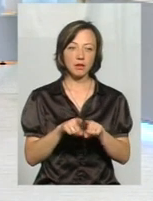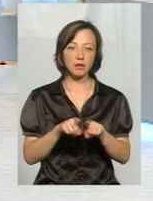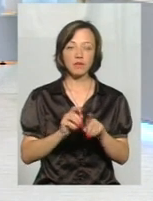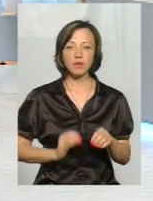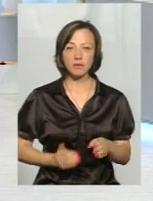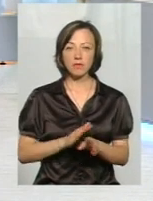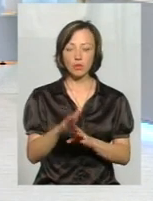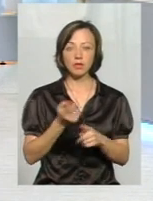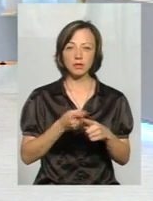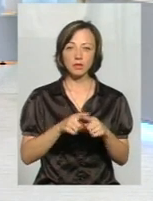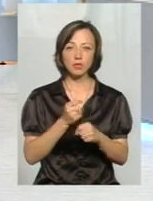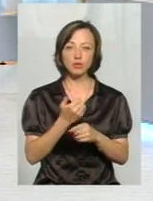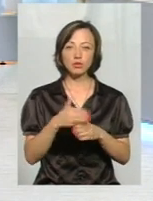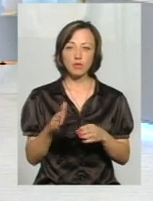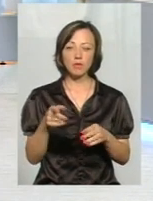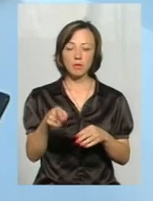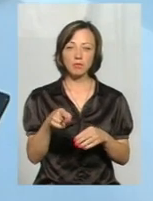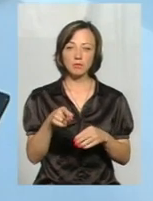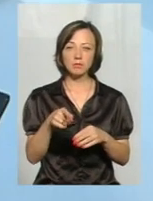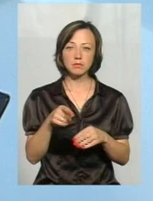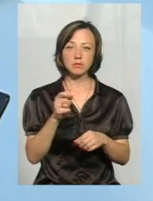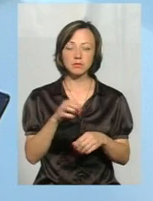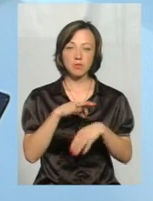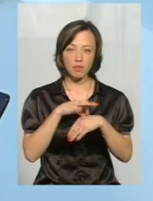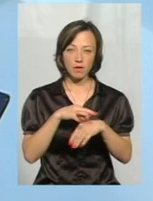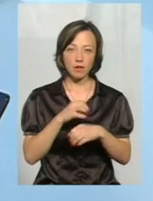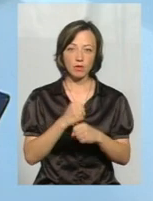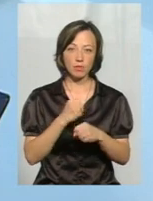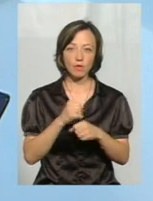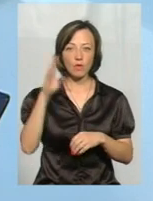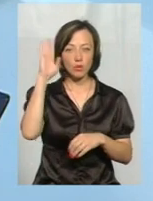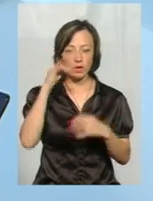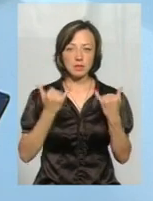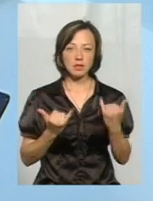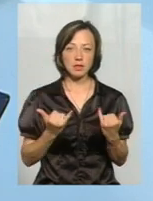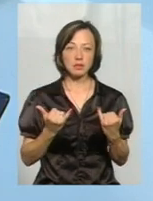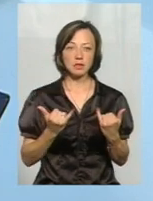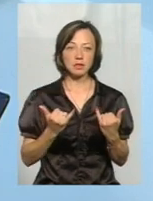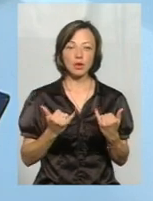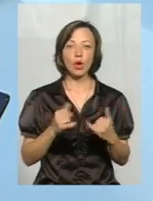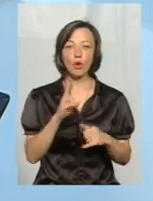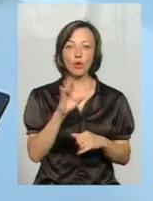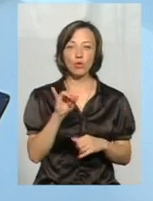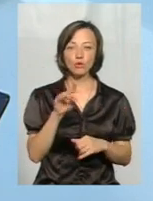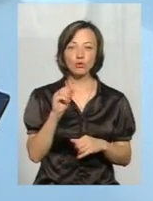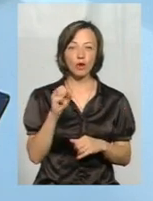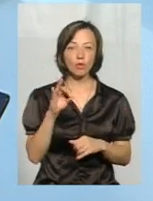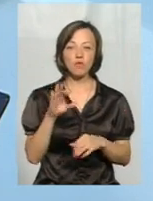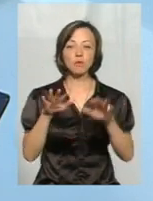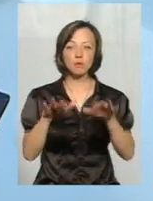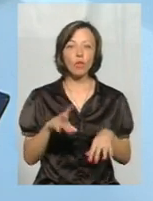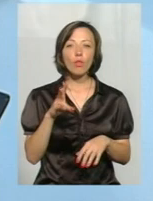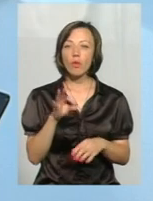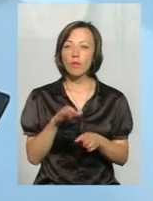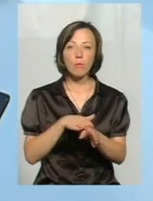Ми частково там провели роботи, і вода зараз з Курчатова сходить, але не повністю. От